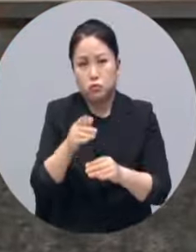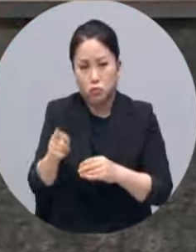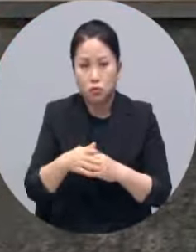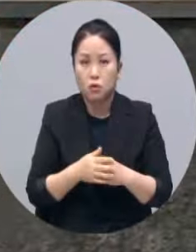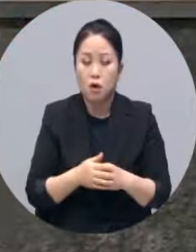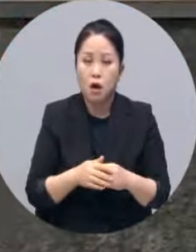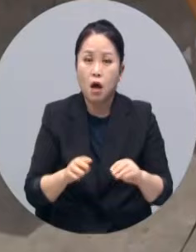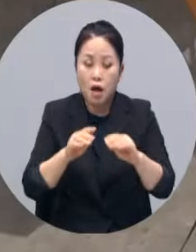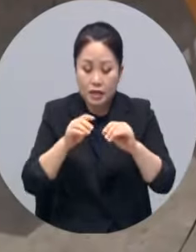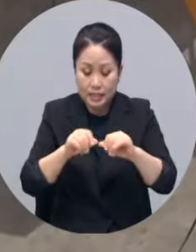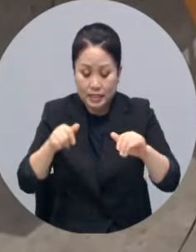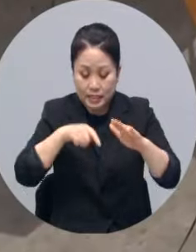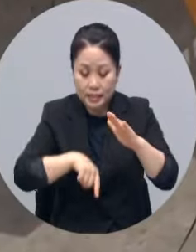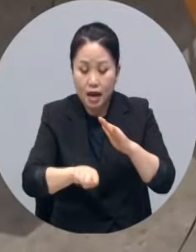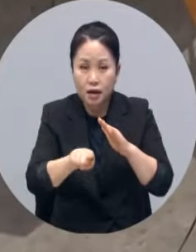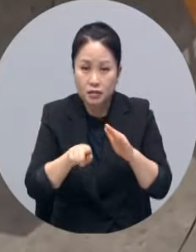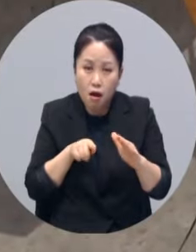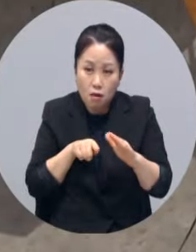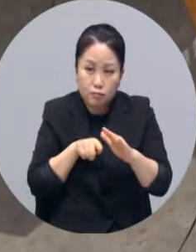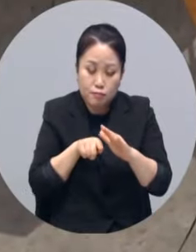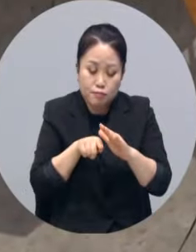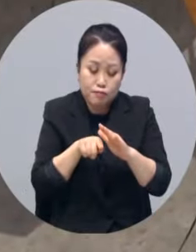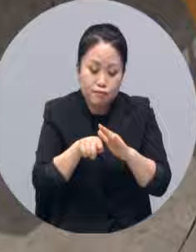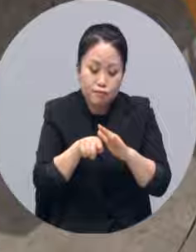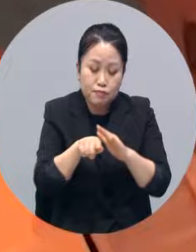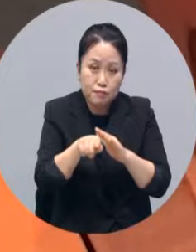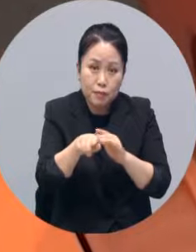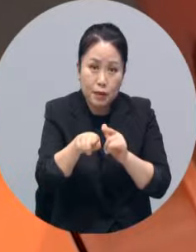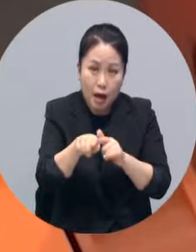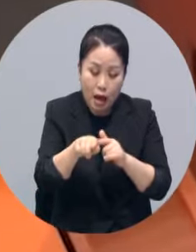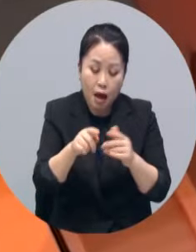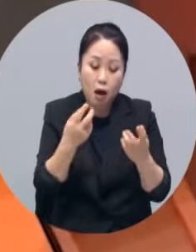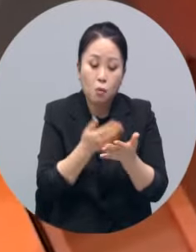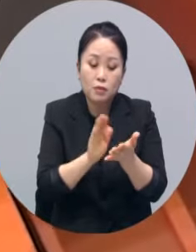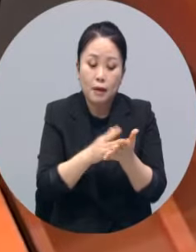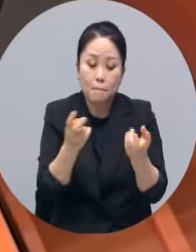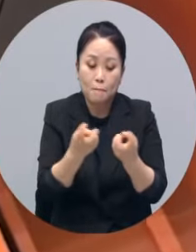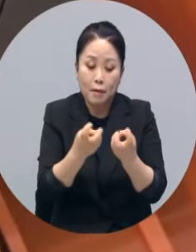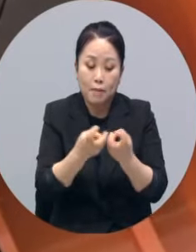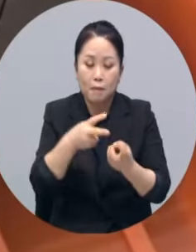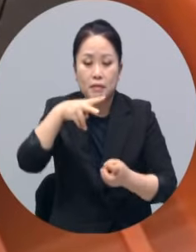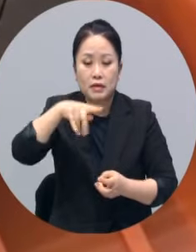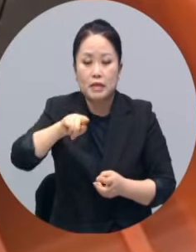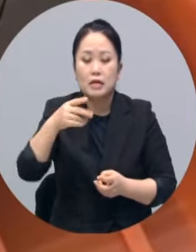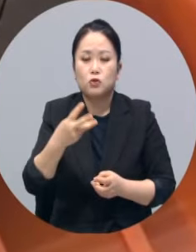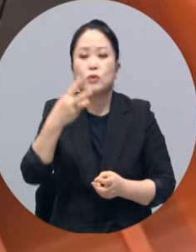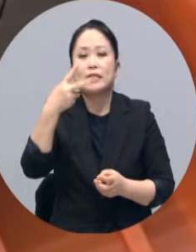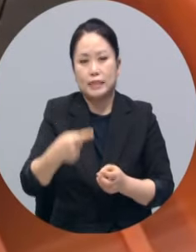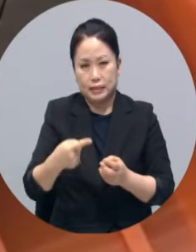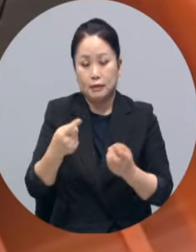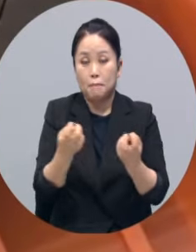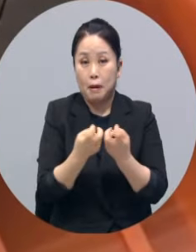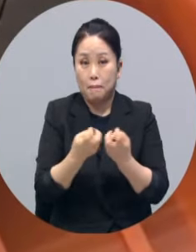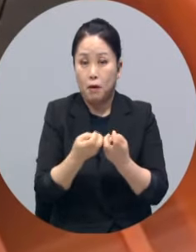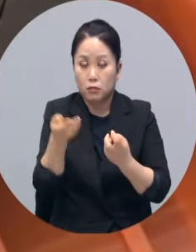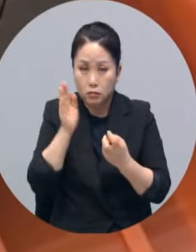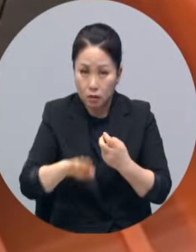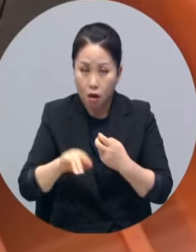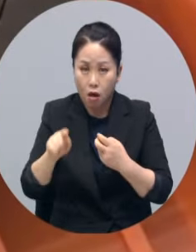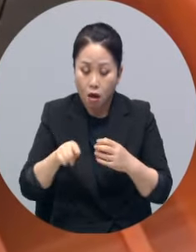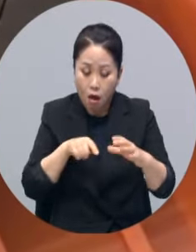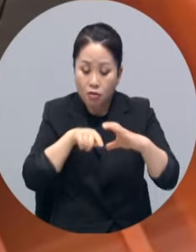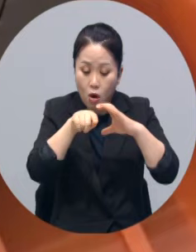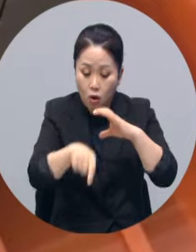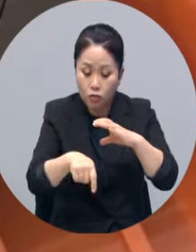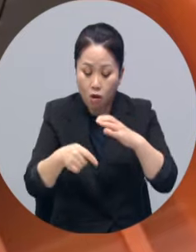땅을 파내며 터널을 짓는 쉴드 공법을 사용했는데 터널 내부가 아닌 외부에 방수 작업을 하기 때문에